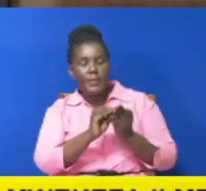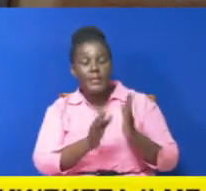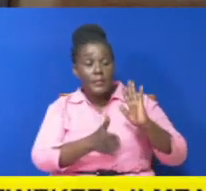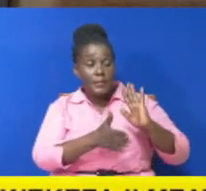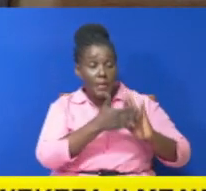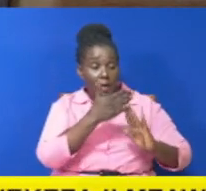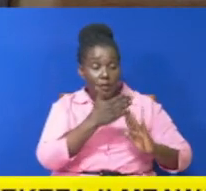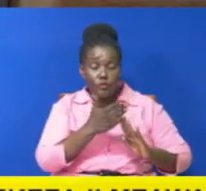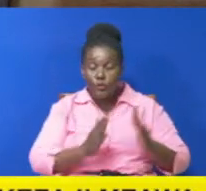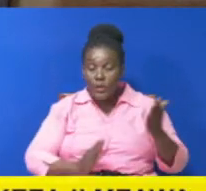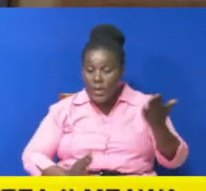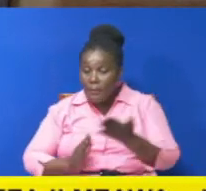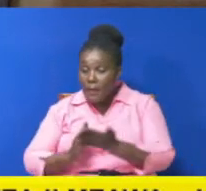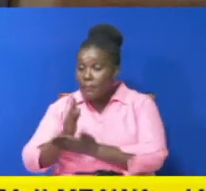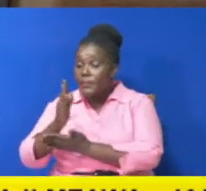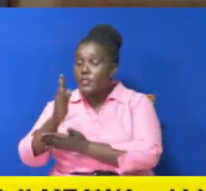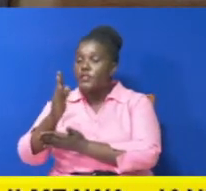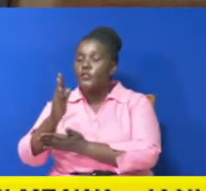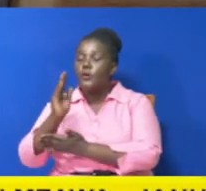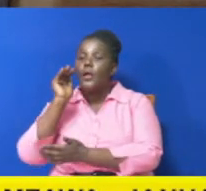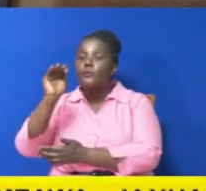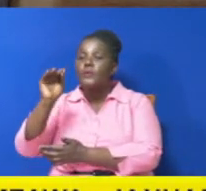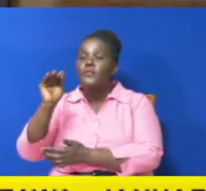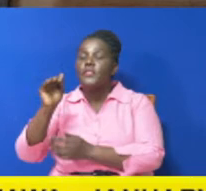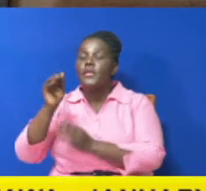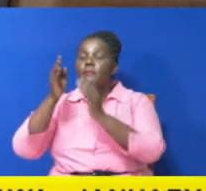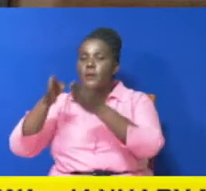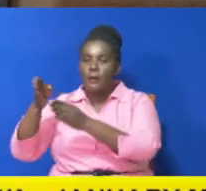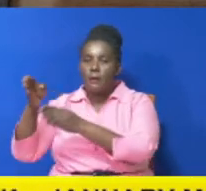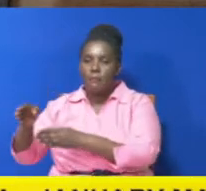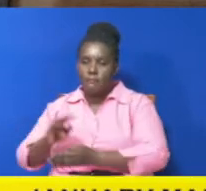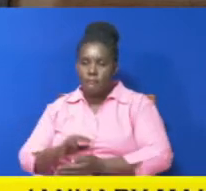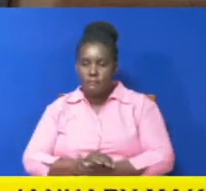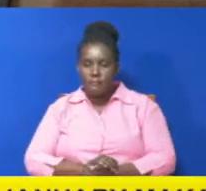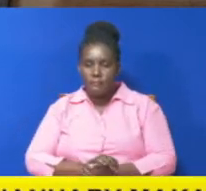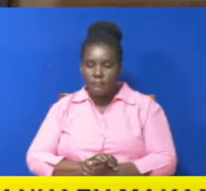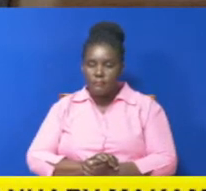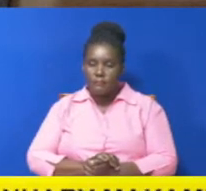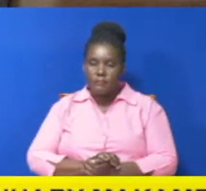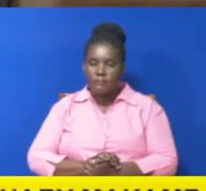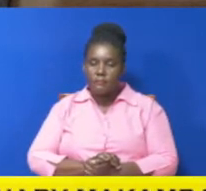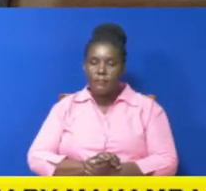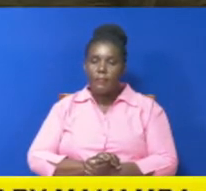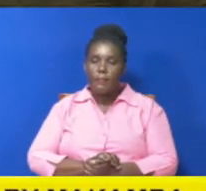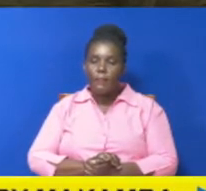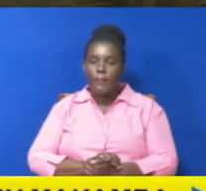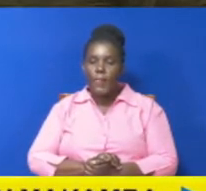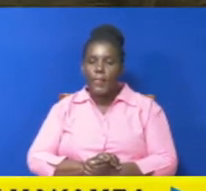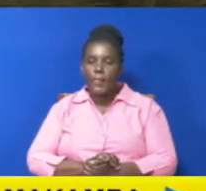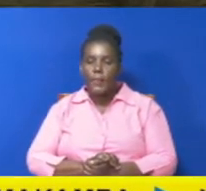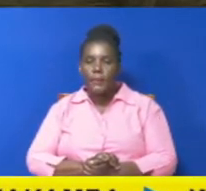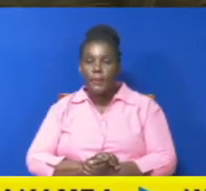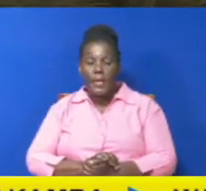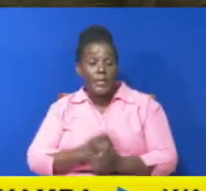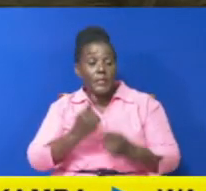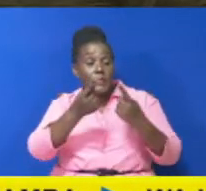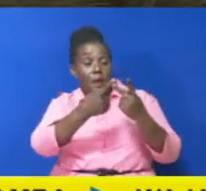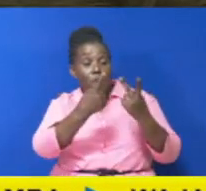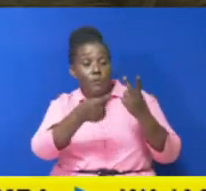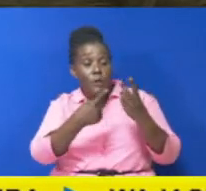pia na mkondo ya tatizo la usafirishaji haramu wa binadamu. Na kama takwimu za